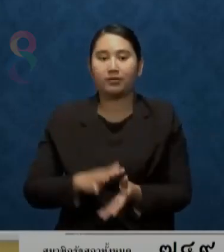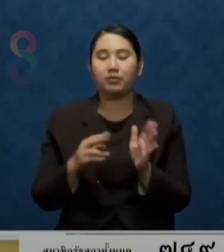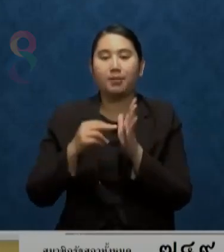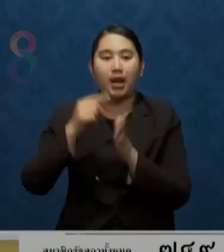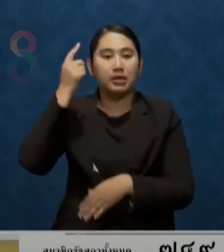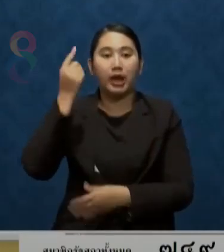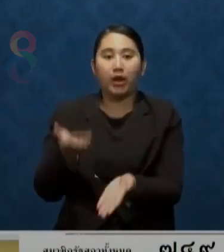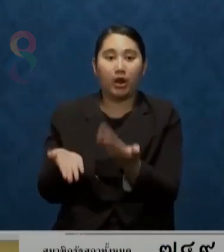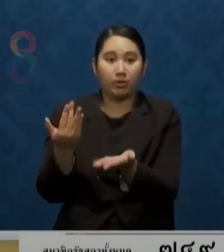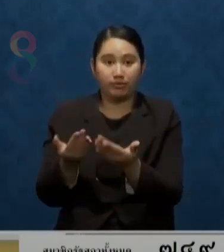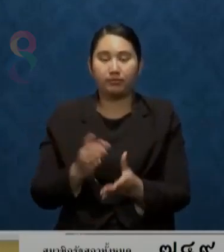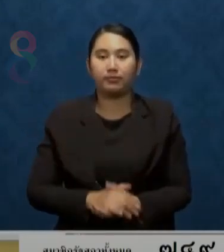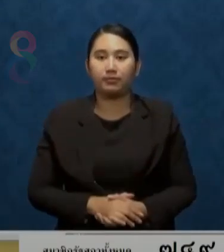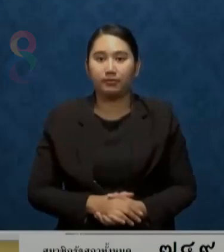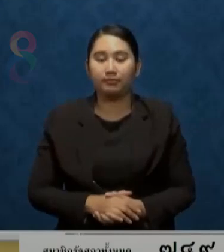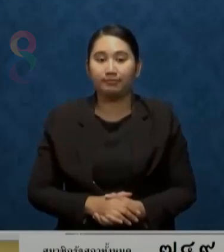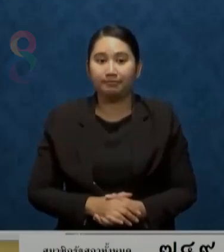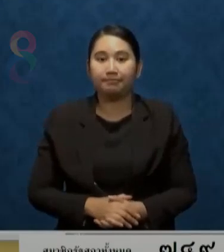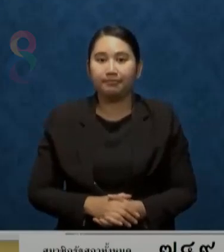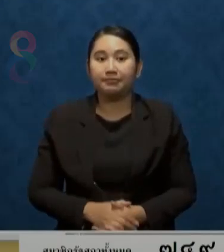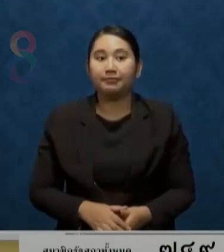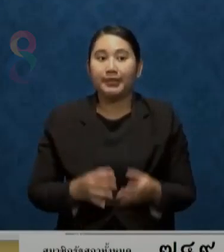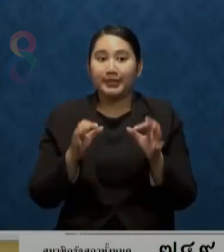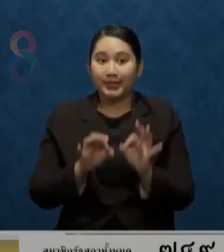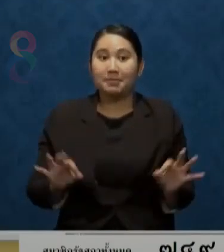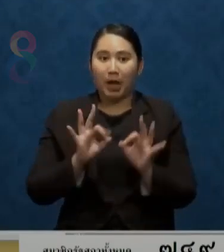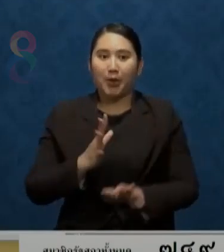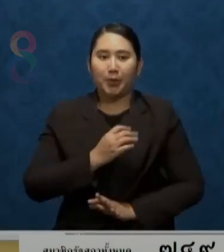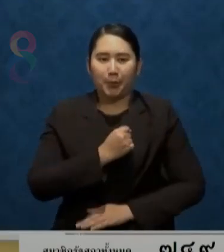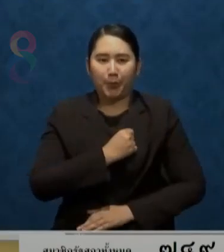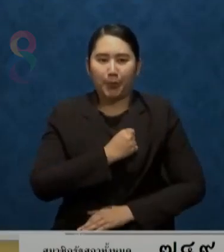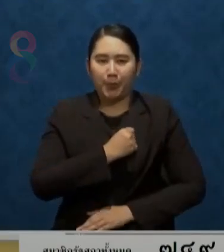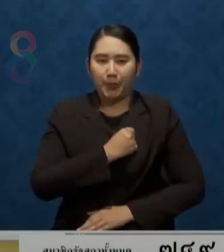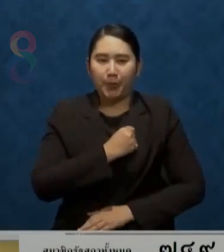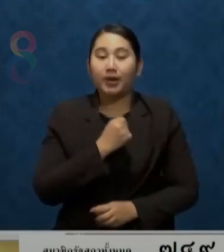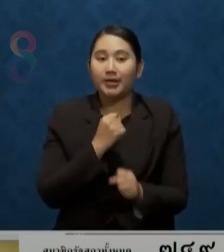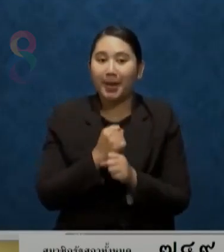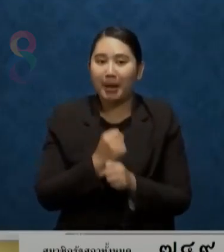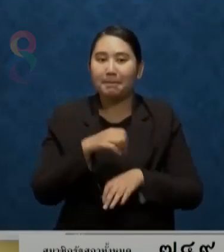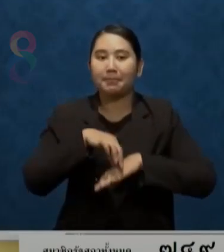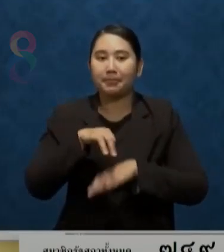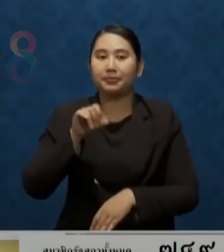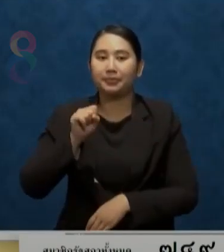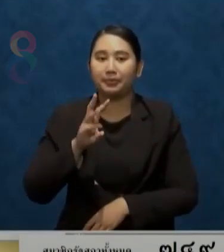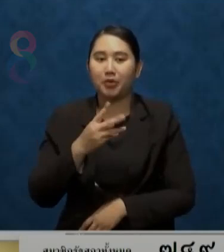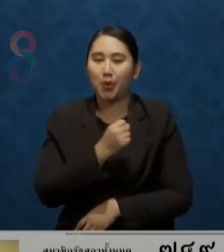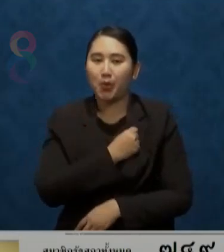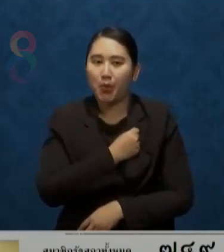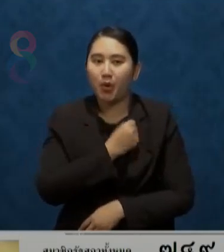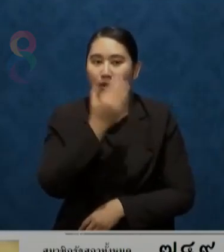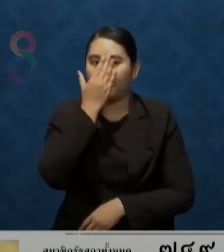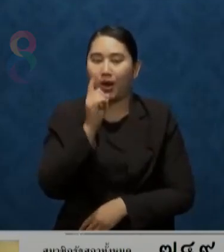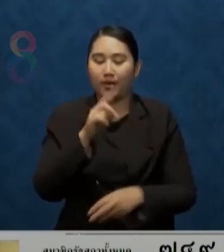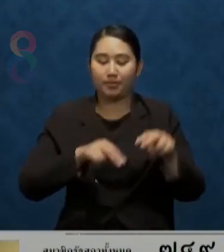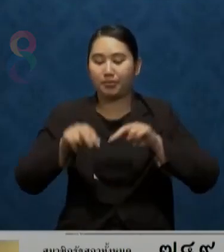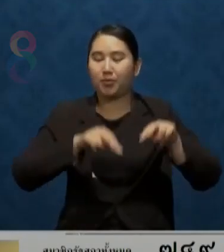ดอย่างไรก็คิดไปแต่สิ่งสำคัญที่เราทนอยู่กันเนี่ยนะครับเพราะว่าเราต้องการจะปกป้องบ้